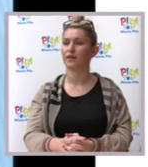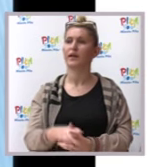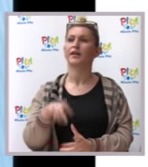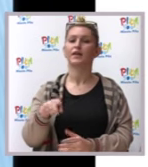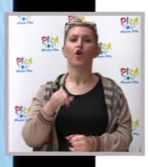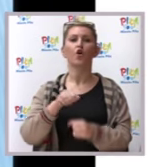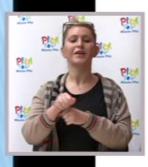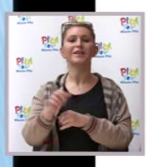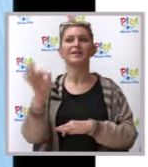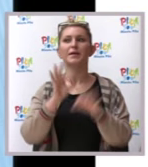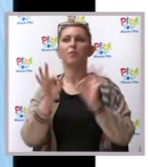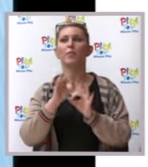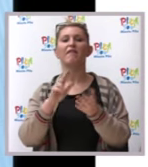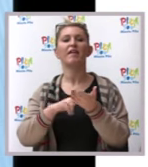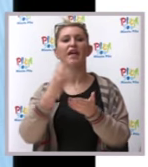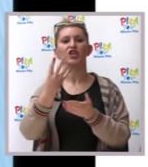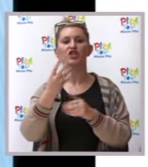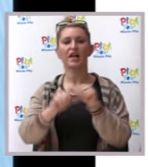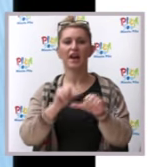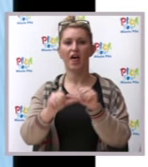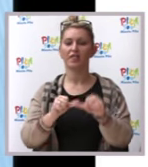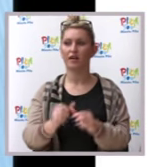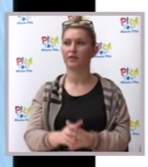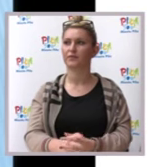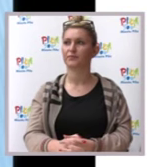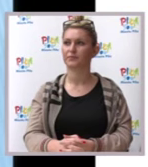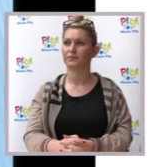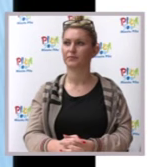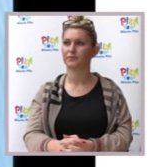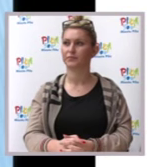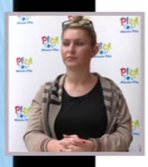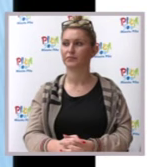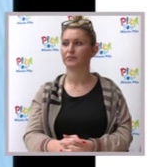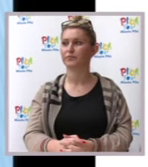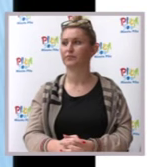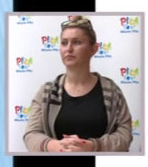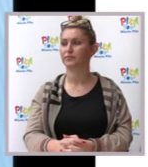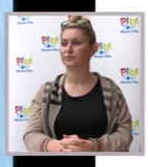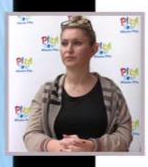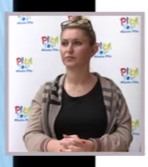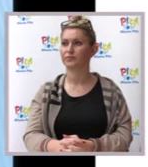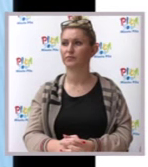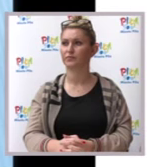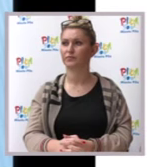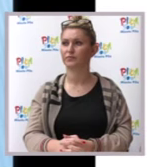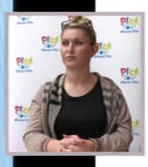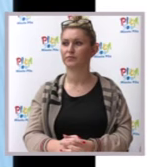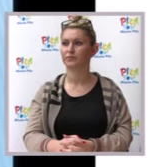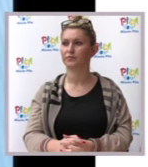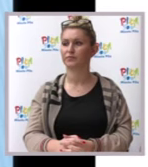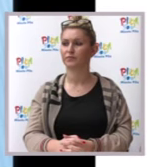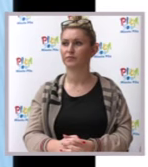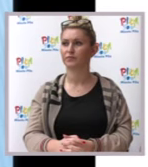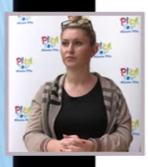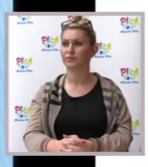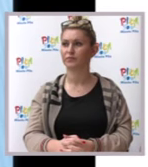stawki maksymalne rosły w górę, u nas one się nie zmieniały. Zarówno w gminach ościennych, jak i w gminach większych te stawki